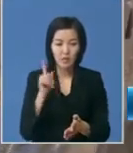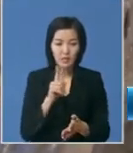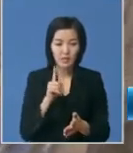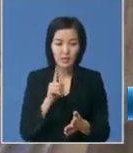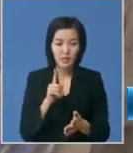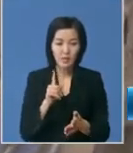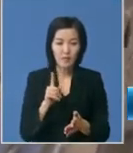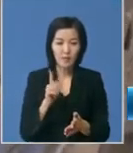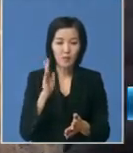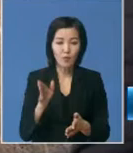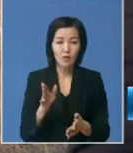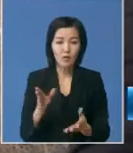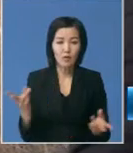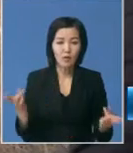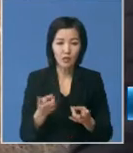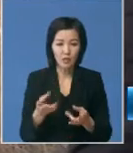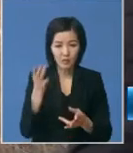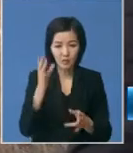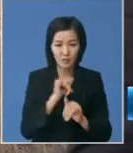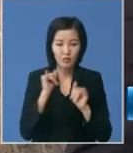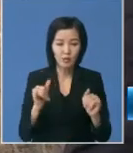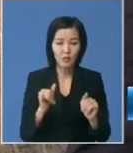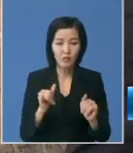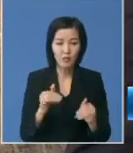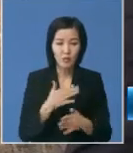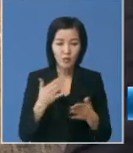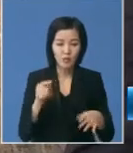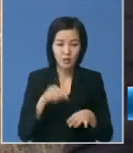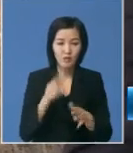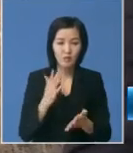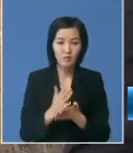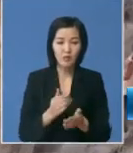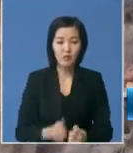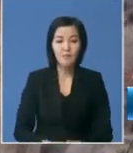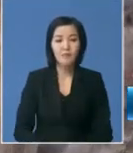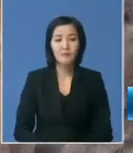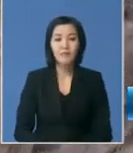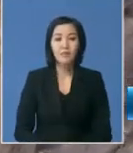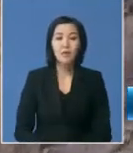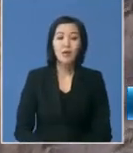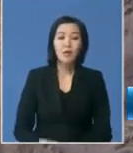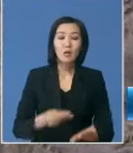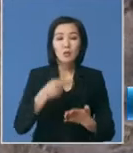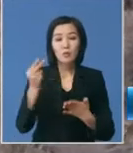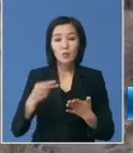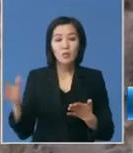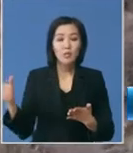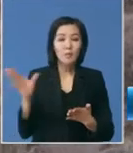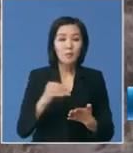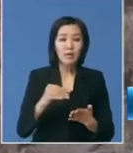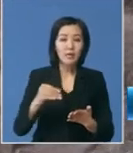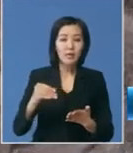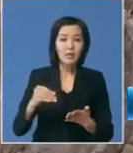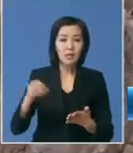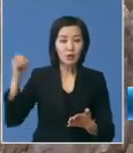болашақ ұрпақтардың да таным түсініктерін кеңейтетініне үлкен себепкер болатын дүние деп білем. Бұндағы суреттердің барлығы күннің батысына